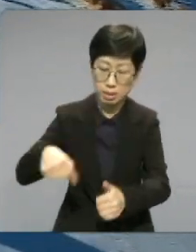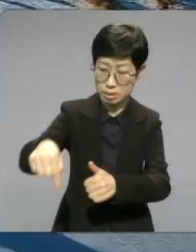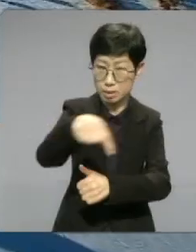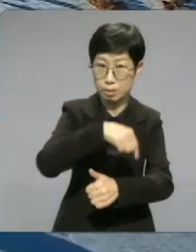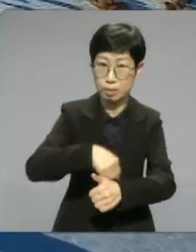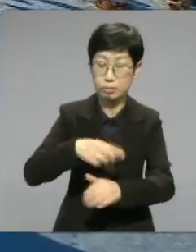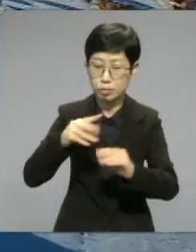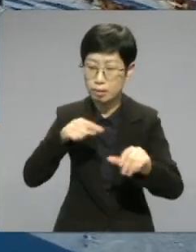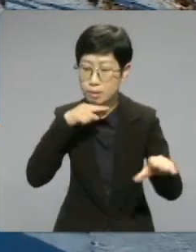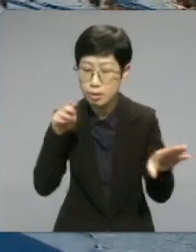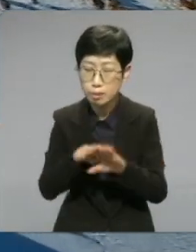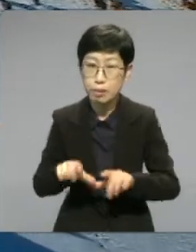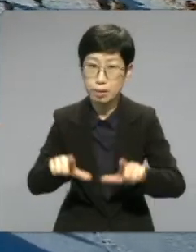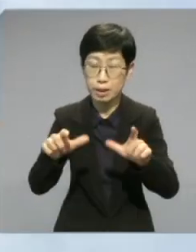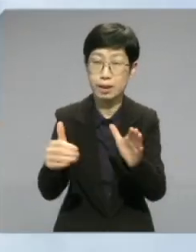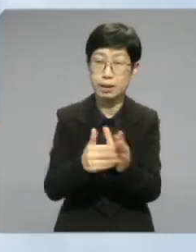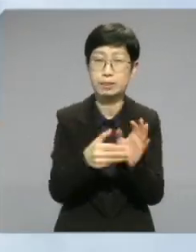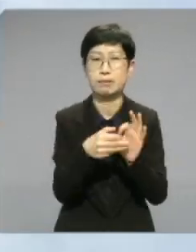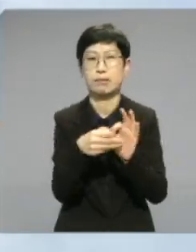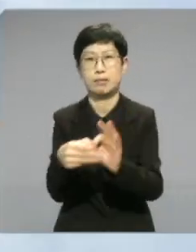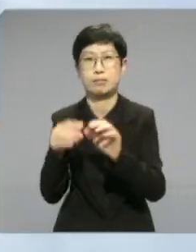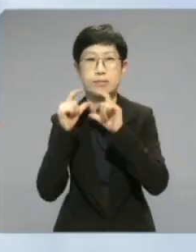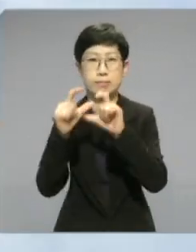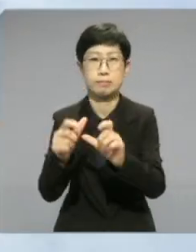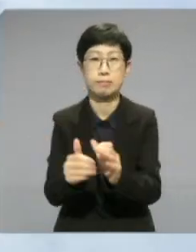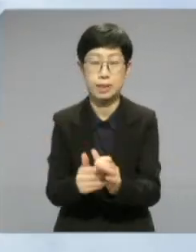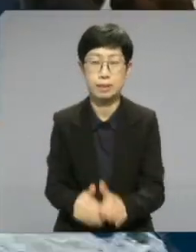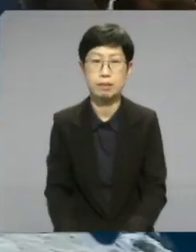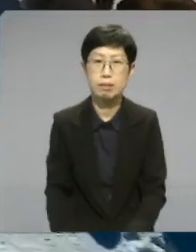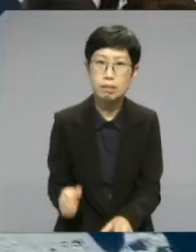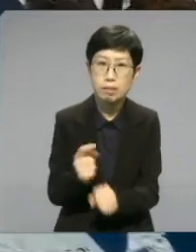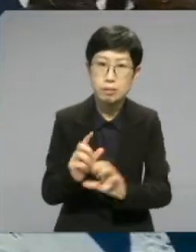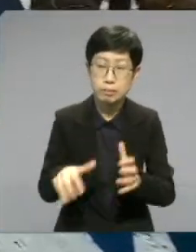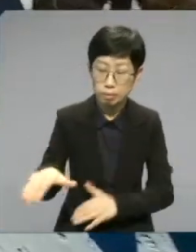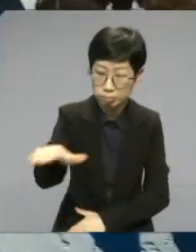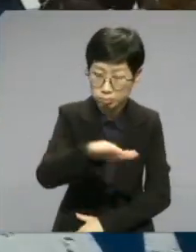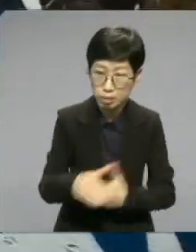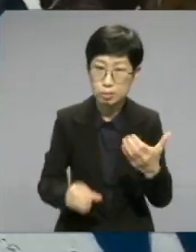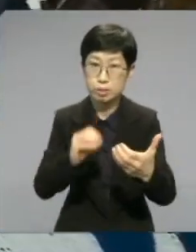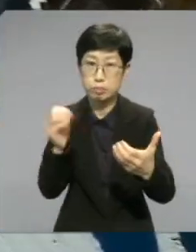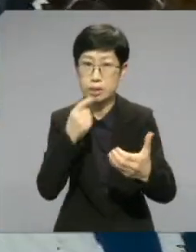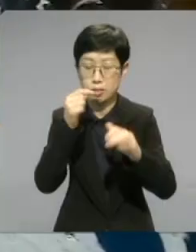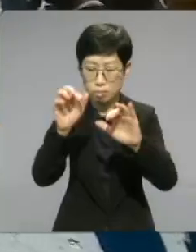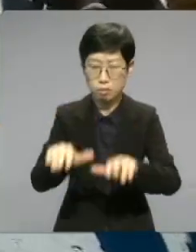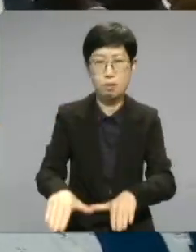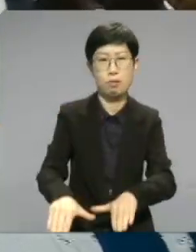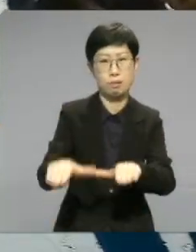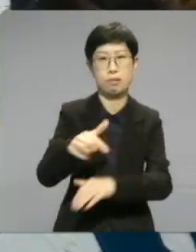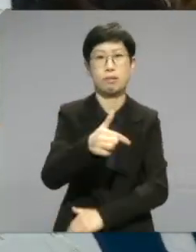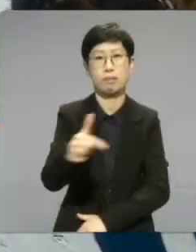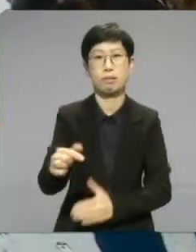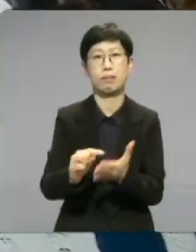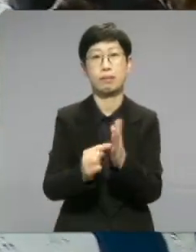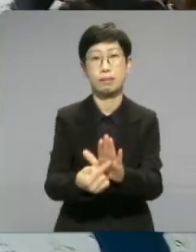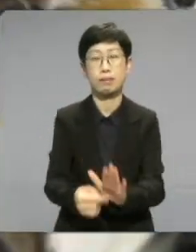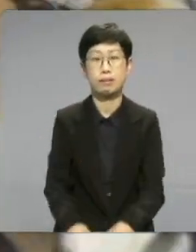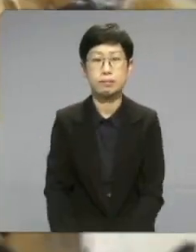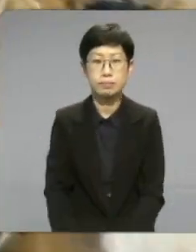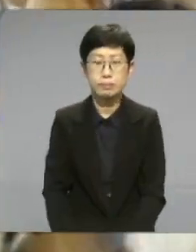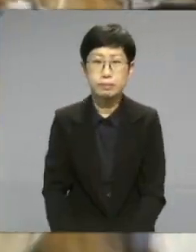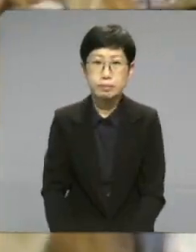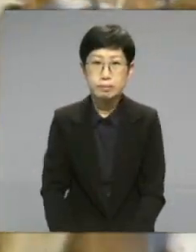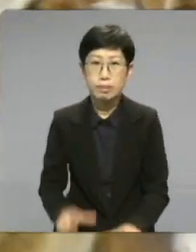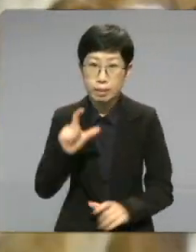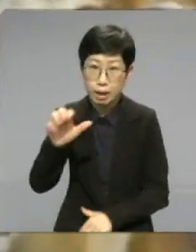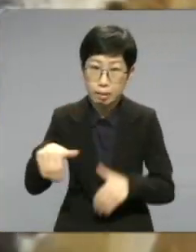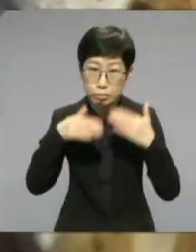주말까지 이어질 것이라고 경고했습니다 또 이미 국토의 90% 눈에 뒤덮혔다 밝혔습니다 몽골에선